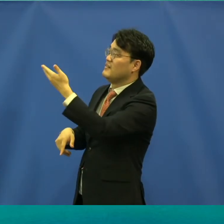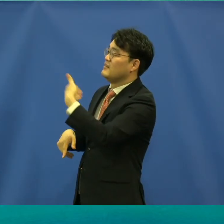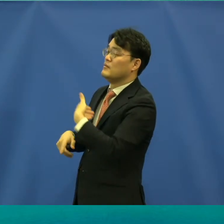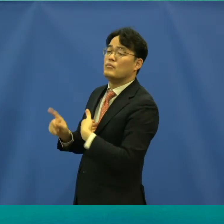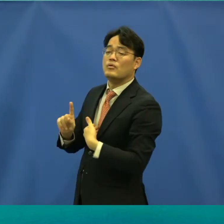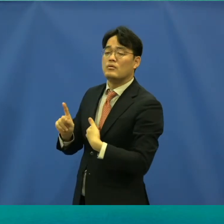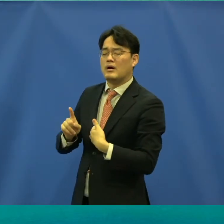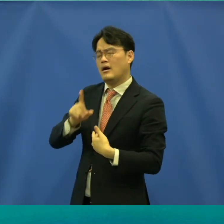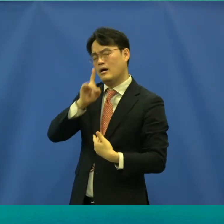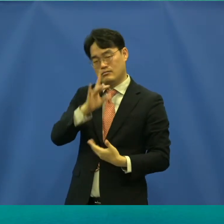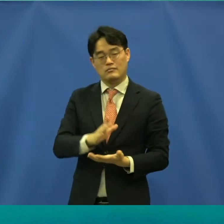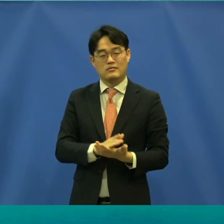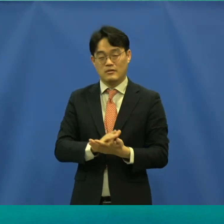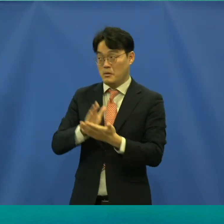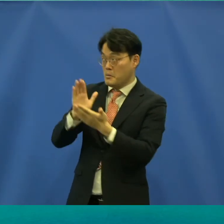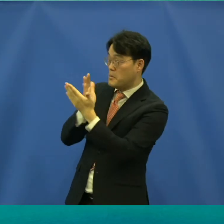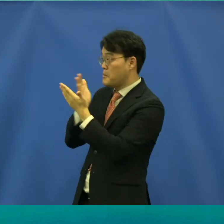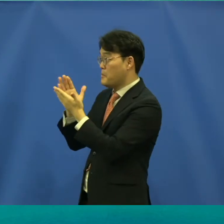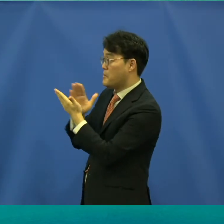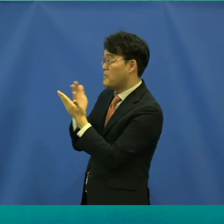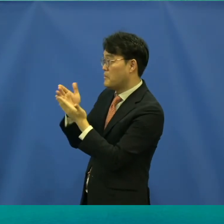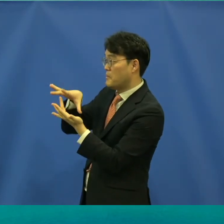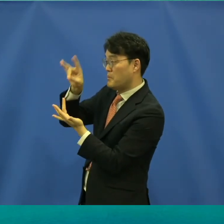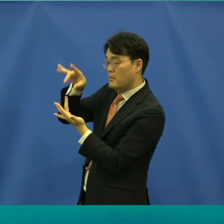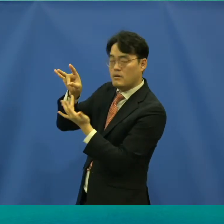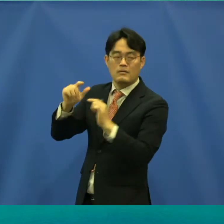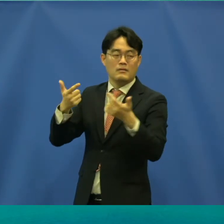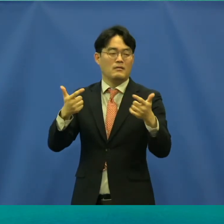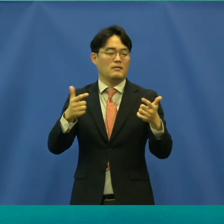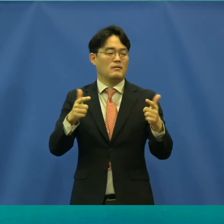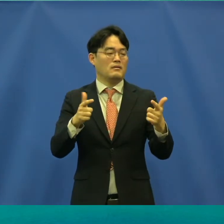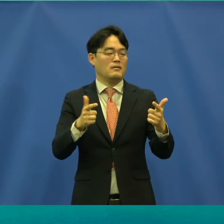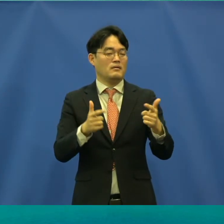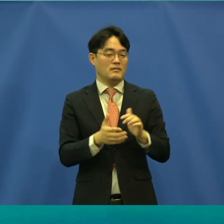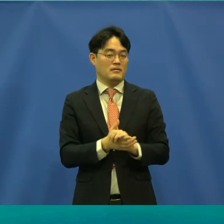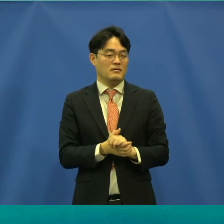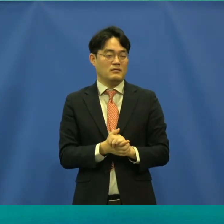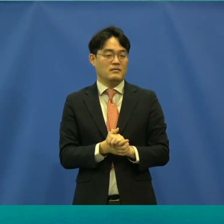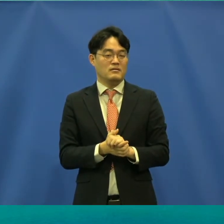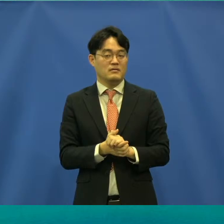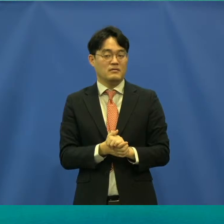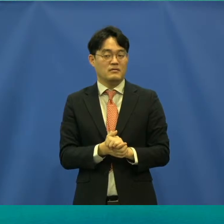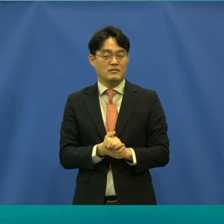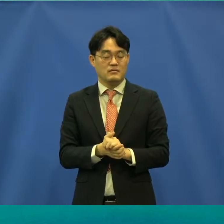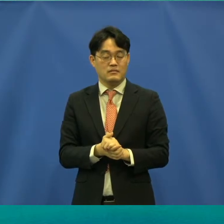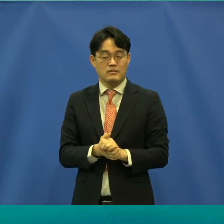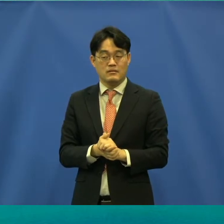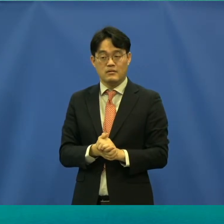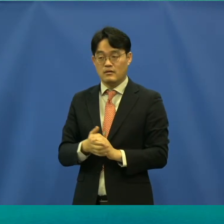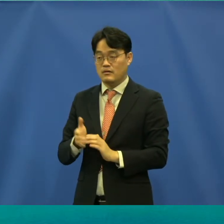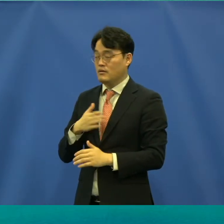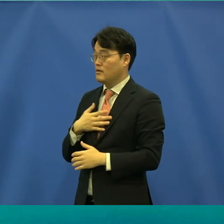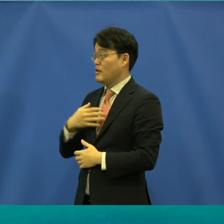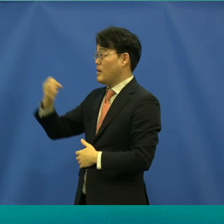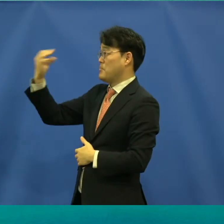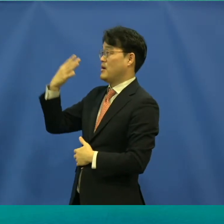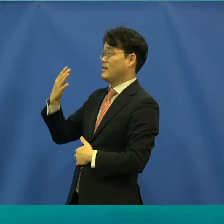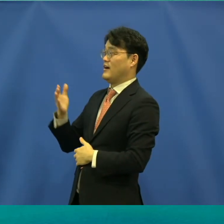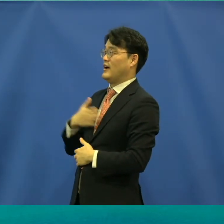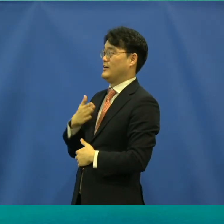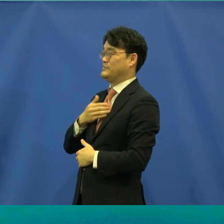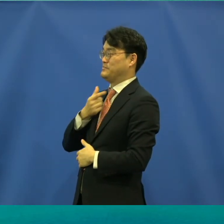있어요. 근데 문제는 내가 듣고 싶지가 않아. 그래요. 내가 듣고 싶은 말씀은 또 다른 말씀이에요.